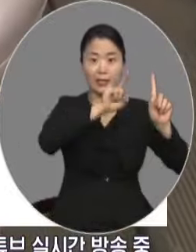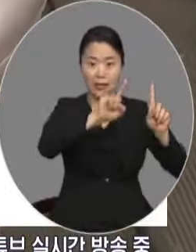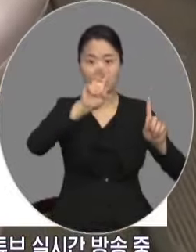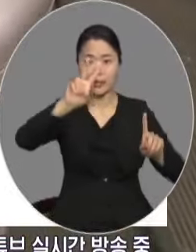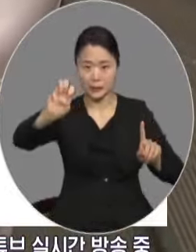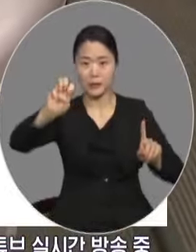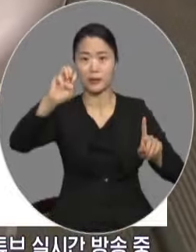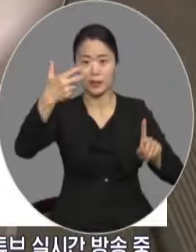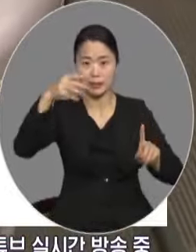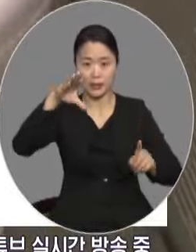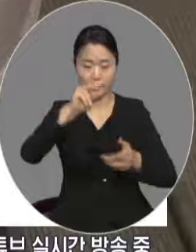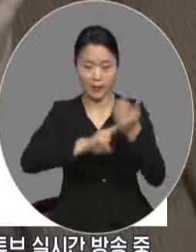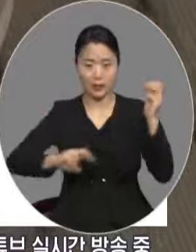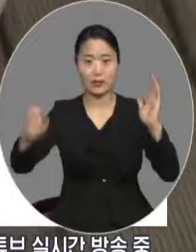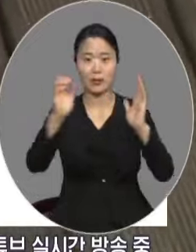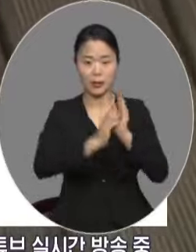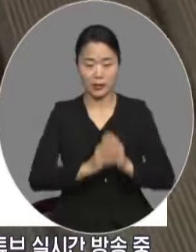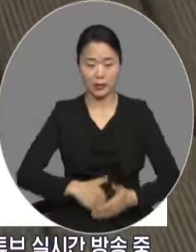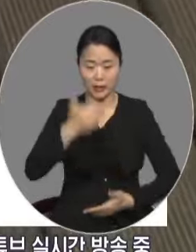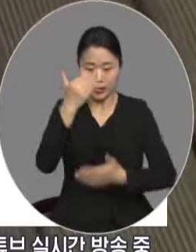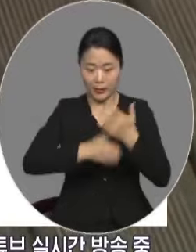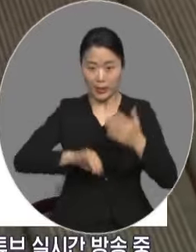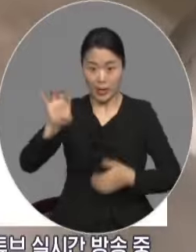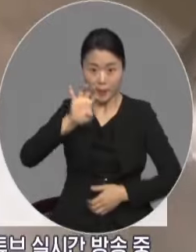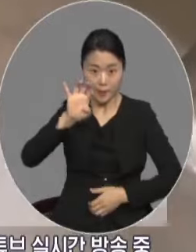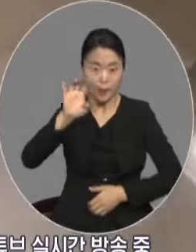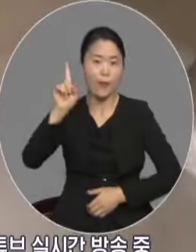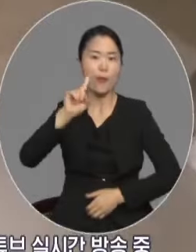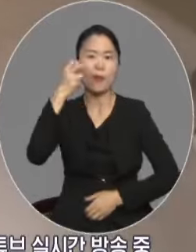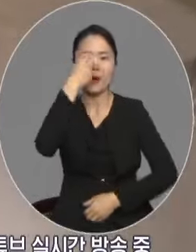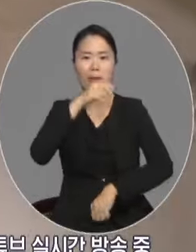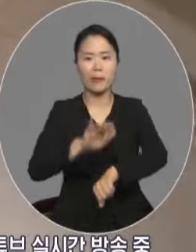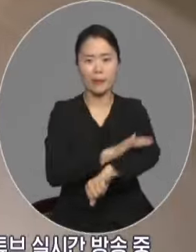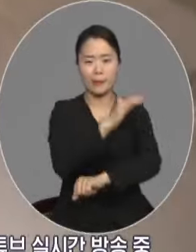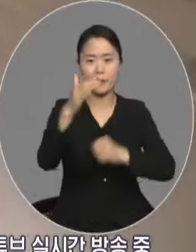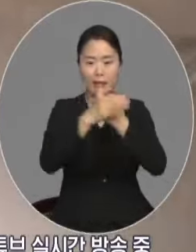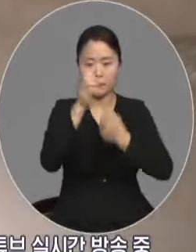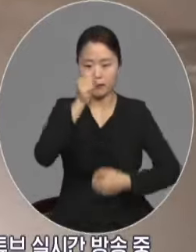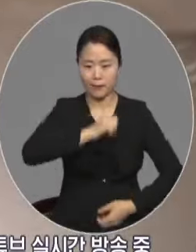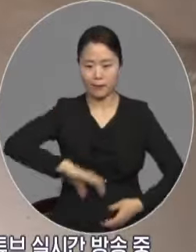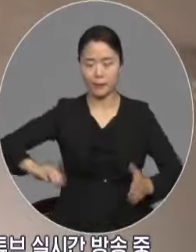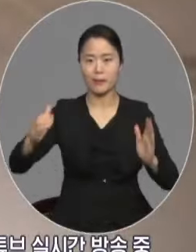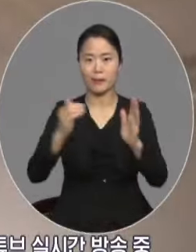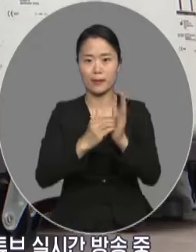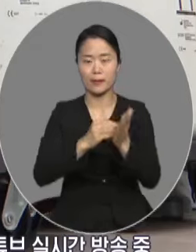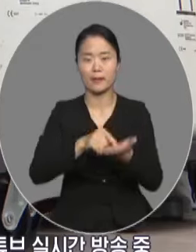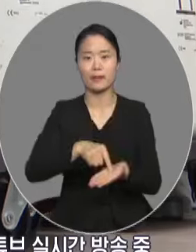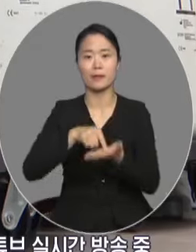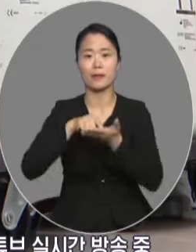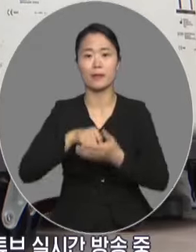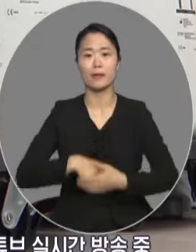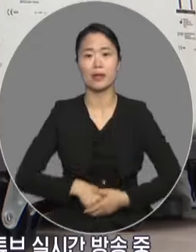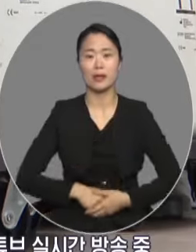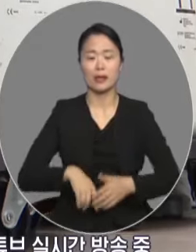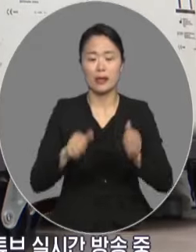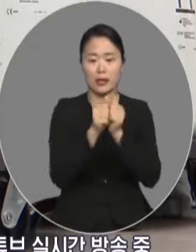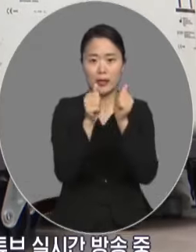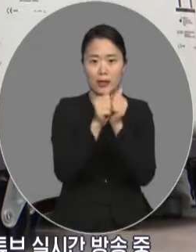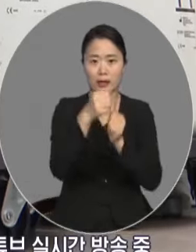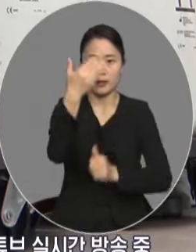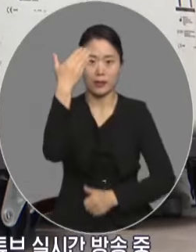원가량에 팔았으며 나머지 40개는 관리 부실로 폐기 처분한 것으로 드러났습니다. A씨는